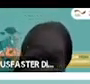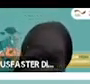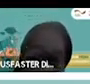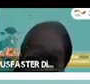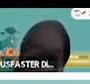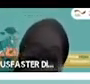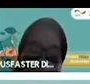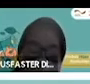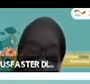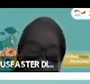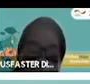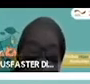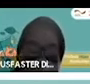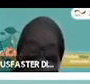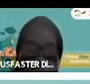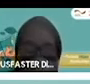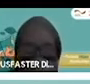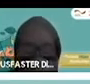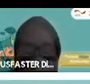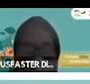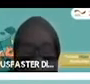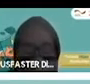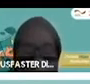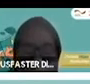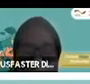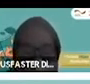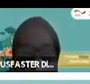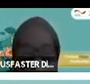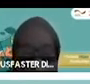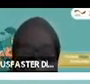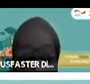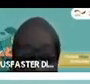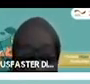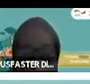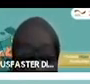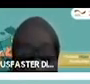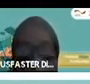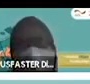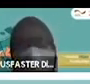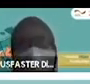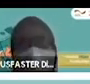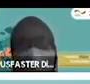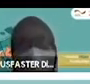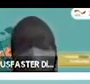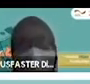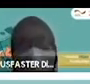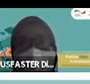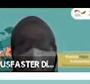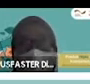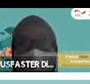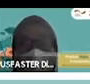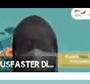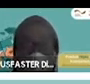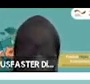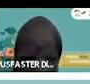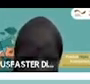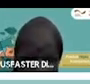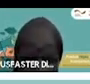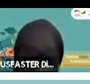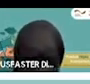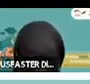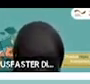ada yang di televisi itu kadang-kadang kita juga saya pun akan bertanya-tanya Apabila ada enggak Informasi yang